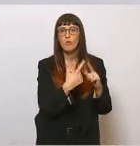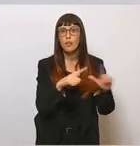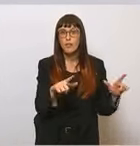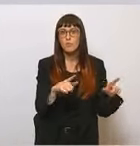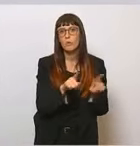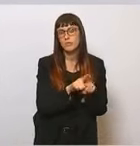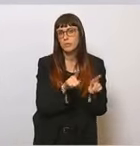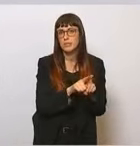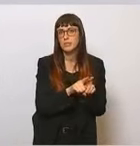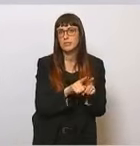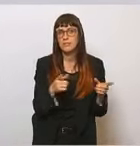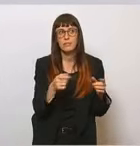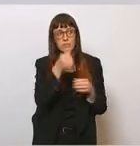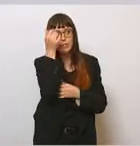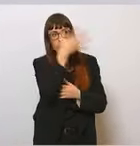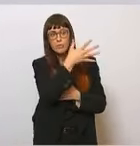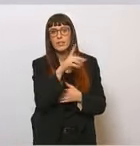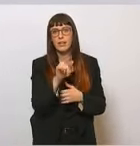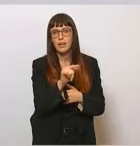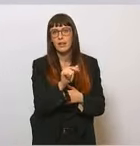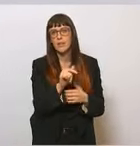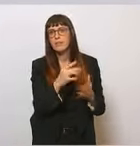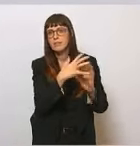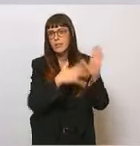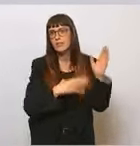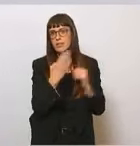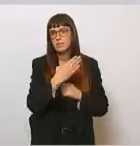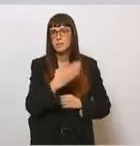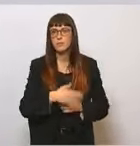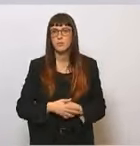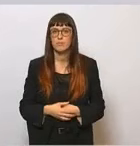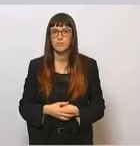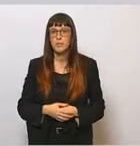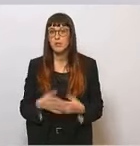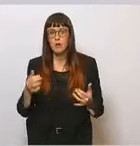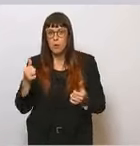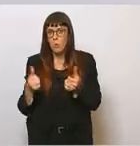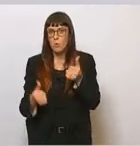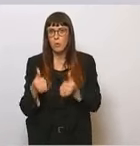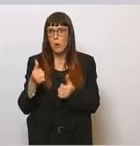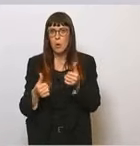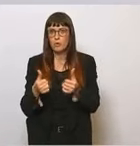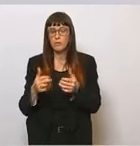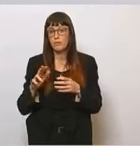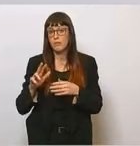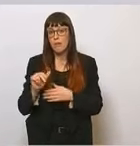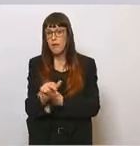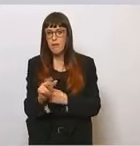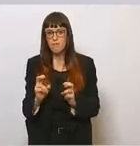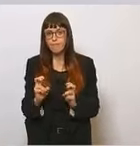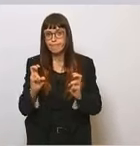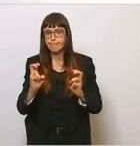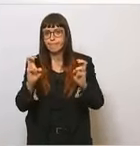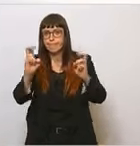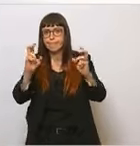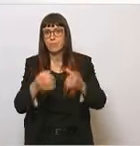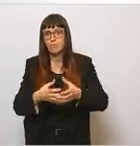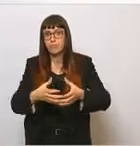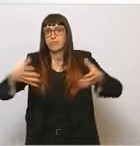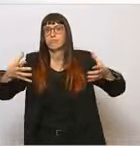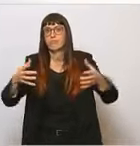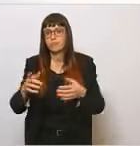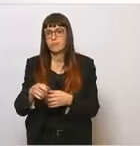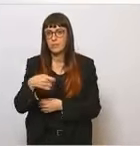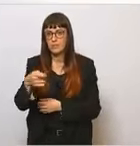de politique, nous n'aurons pas plus de concurrence à l'avenir. Il n'y aura pas de capacité de concurrence entre